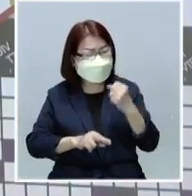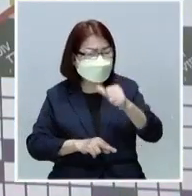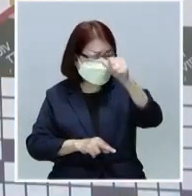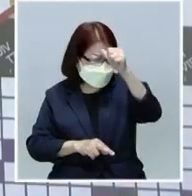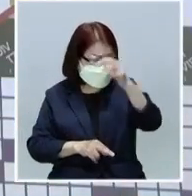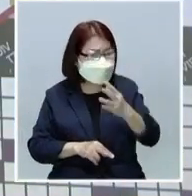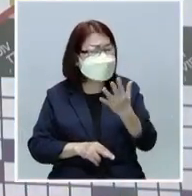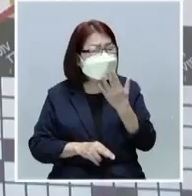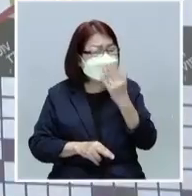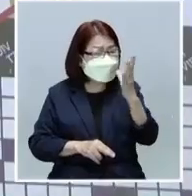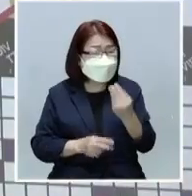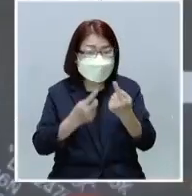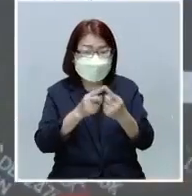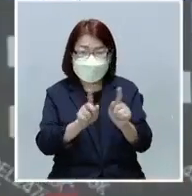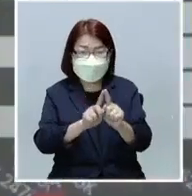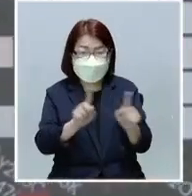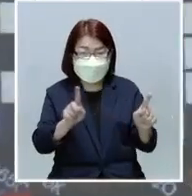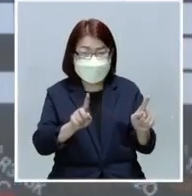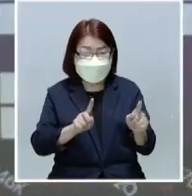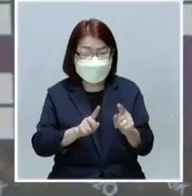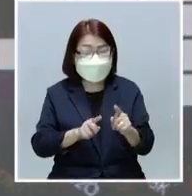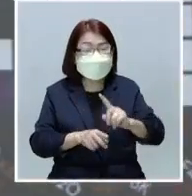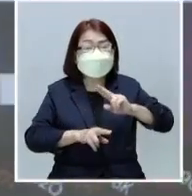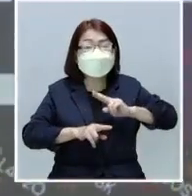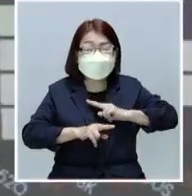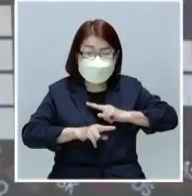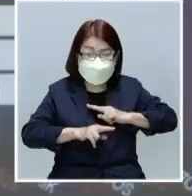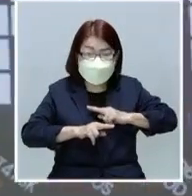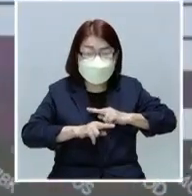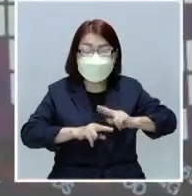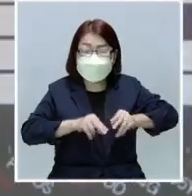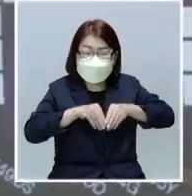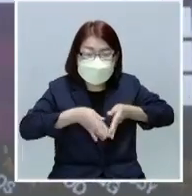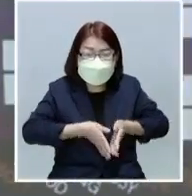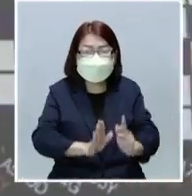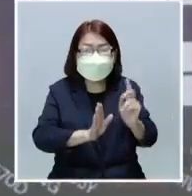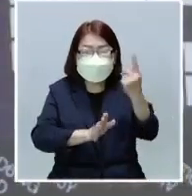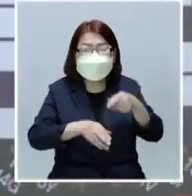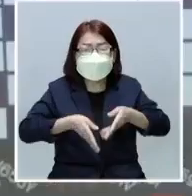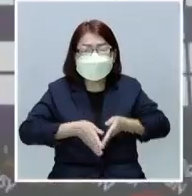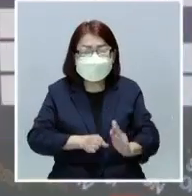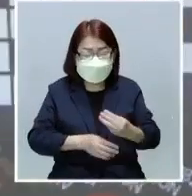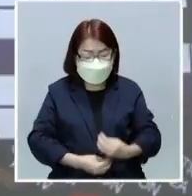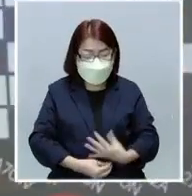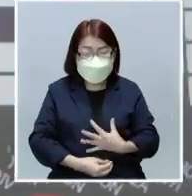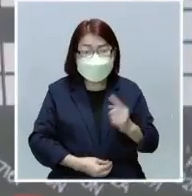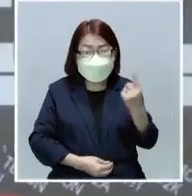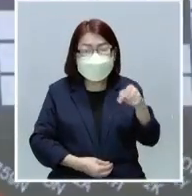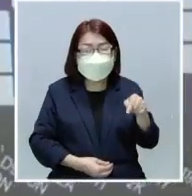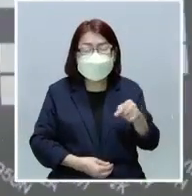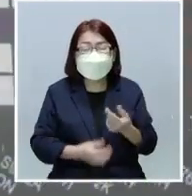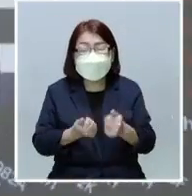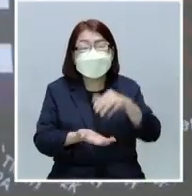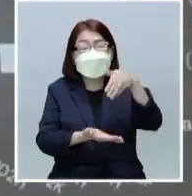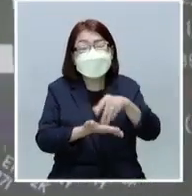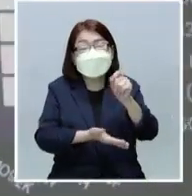สายเดียวกันกับ2ตัวนี้นะคะเพราะกลายพันธุ์แยกเดี่ยวด้วยตัวเองโดยศูนย์จีโนมทางการแพทย์มหาวิทยาลัยมหิดลก็เน้นย้ำไปถึง